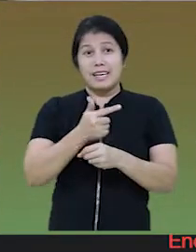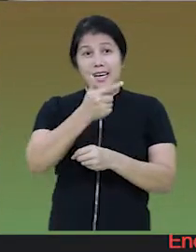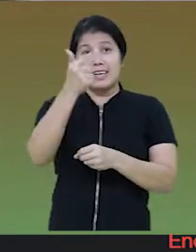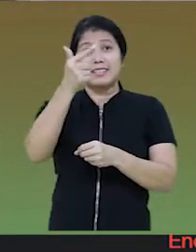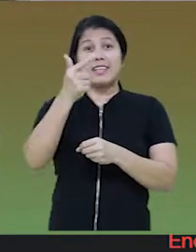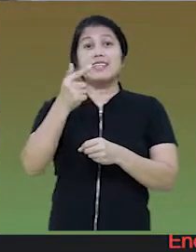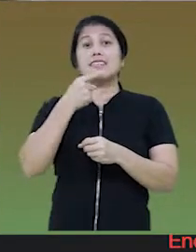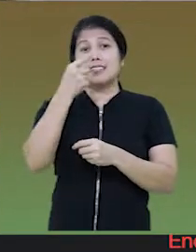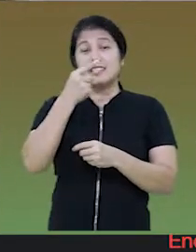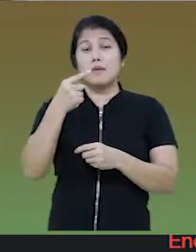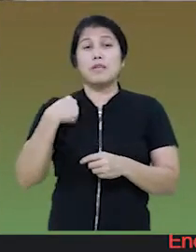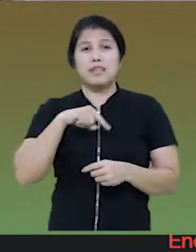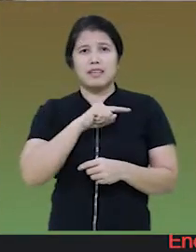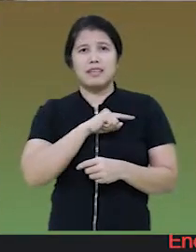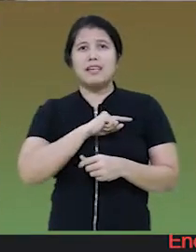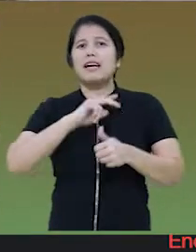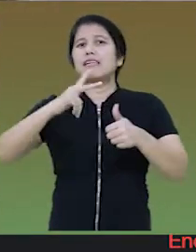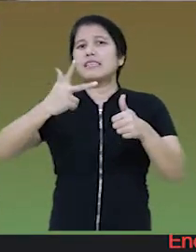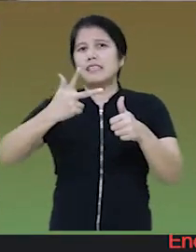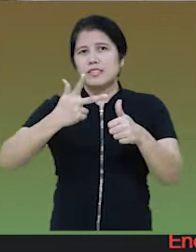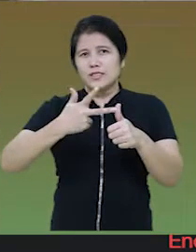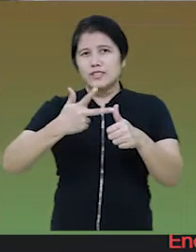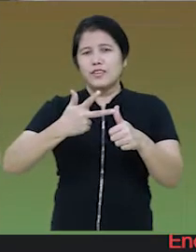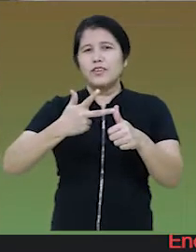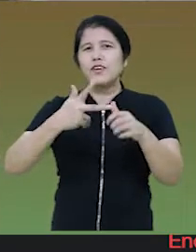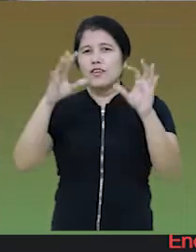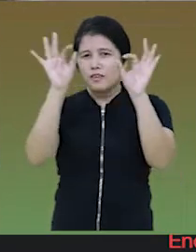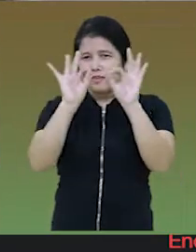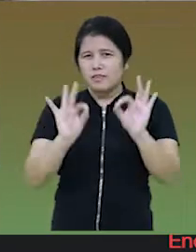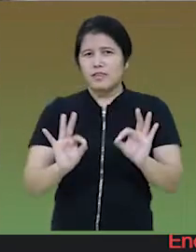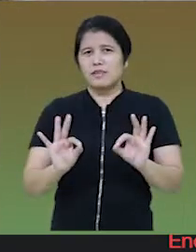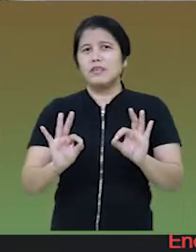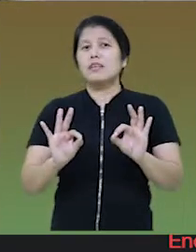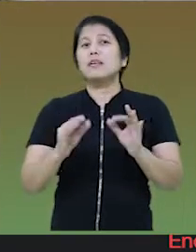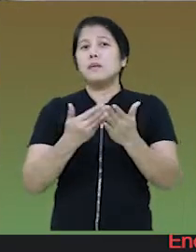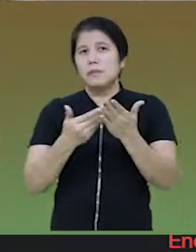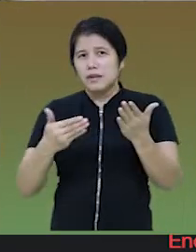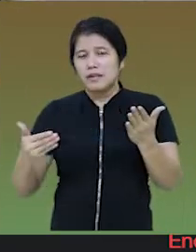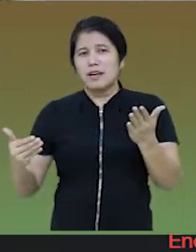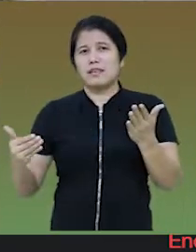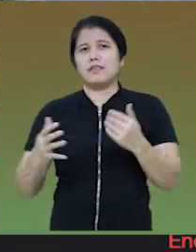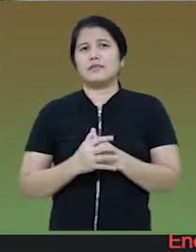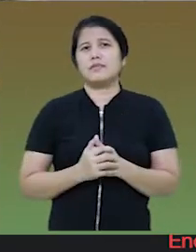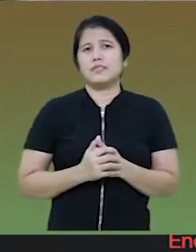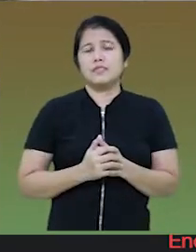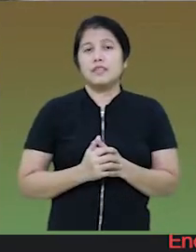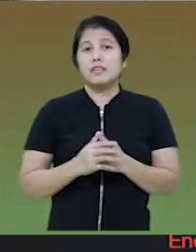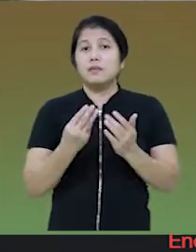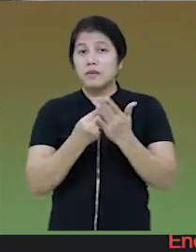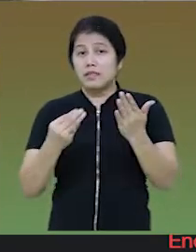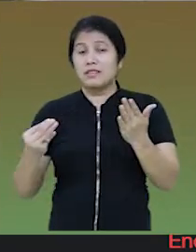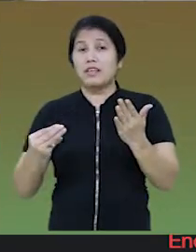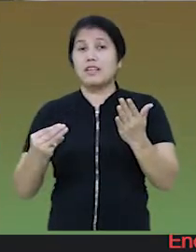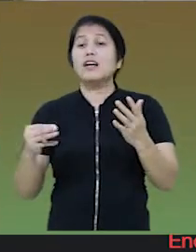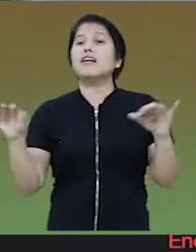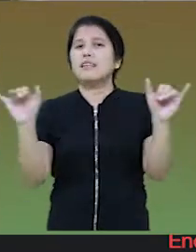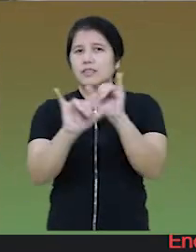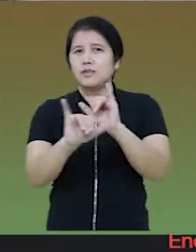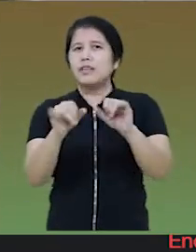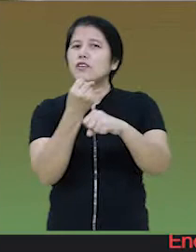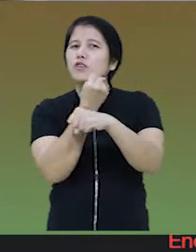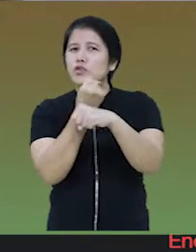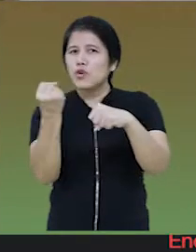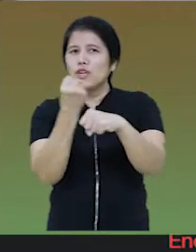Ang gas na tinutukoy natin ay tungkol sa pangatlong kalagayan o estado ng bagay o matter katulad